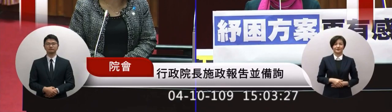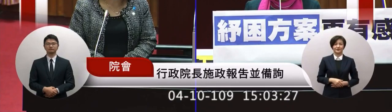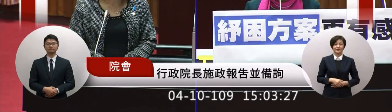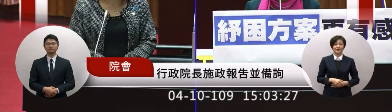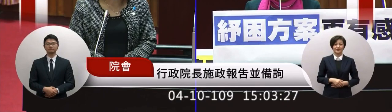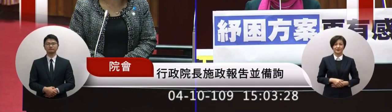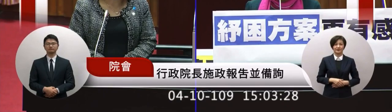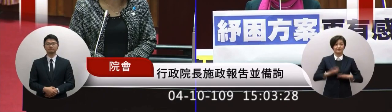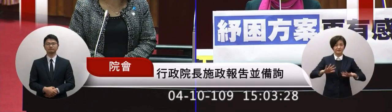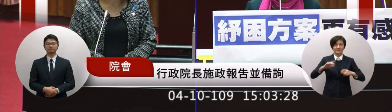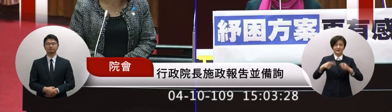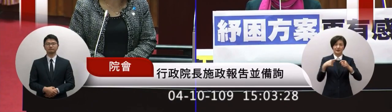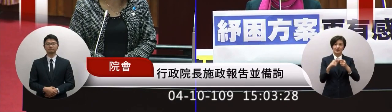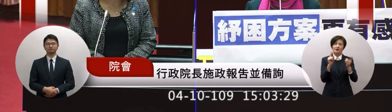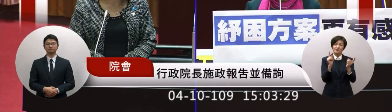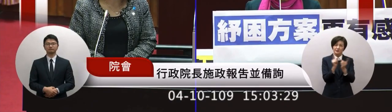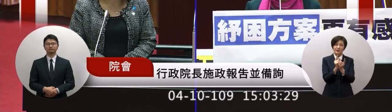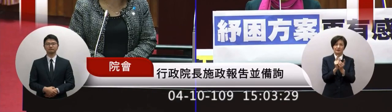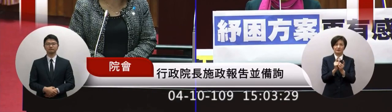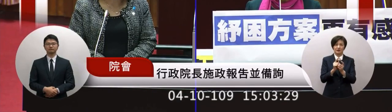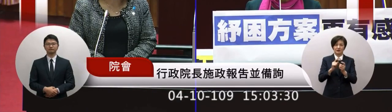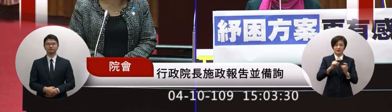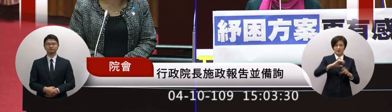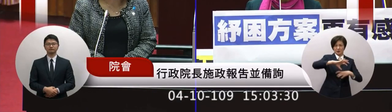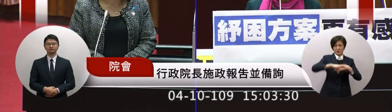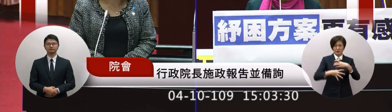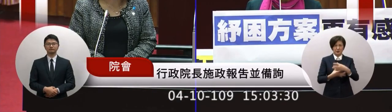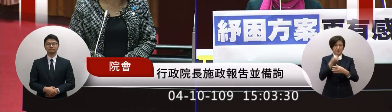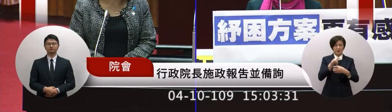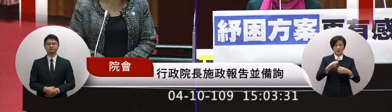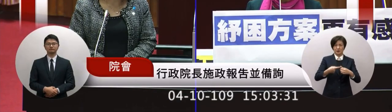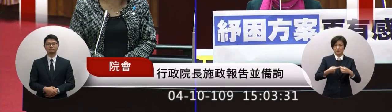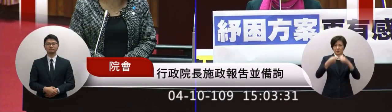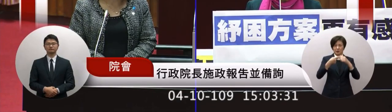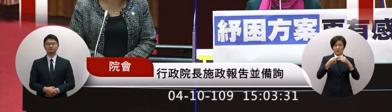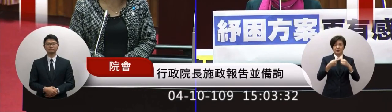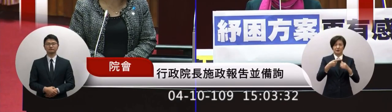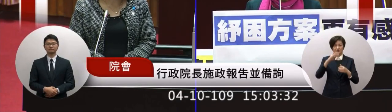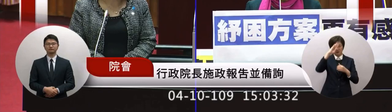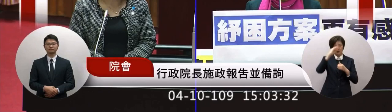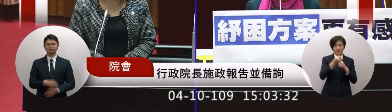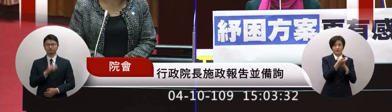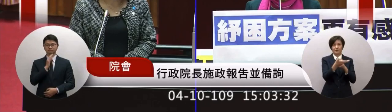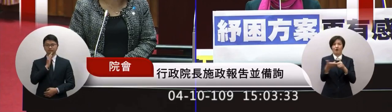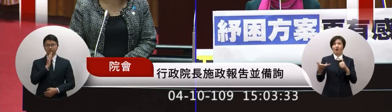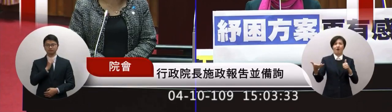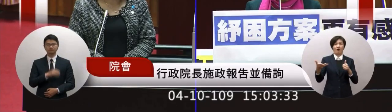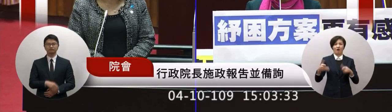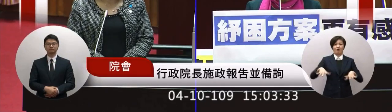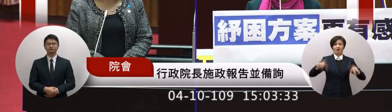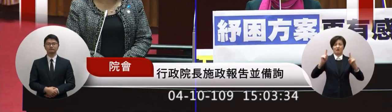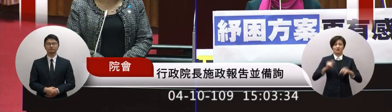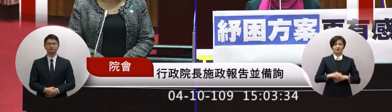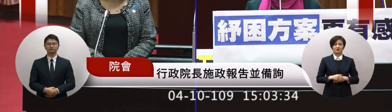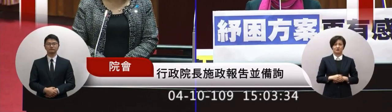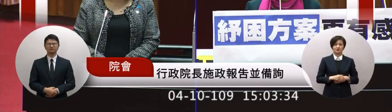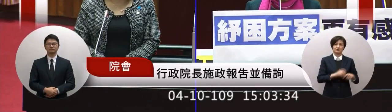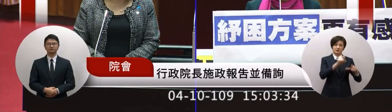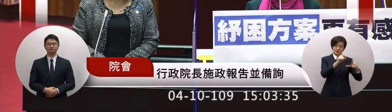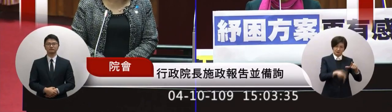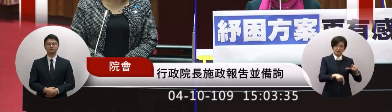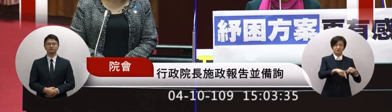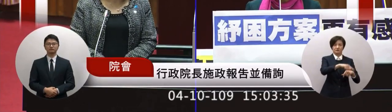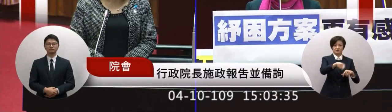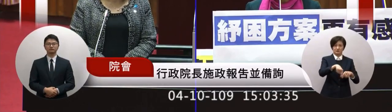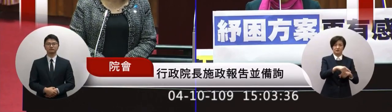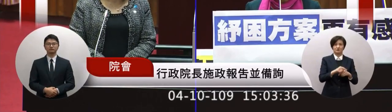我们今年碰到这个全球第一次这么大的疫情， 是， 那不管是企业不管